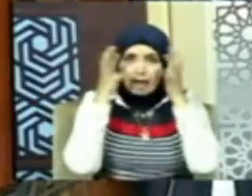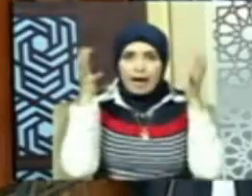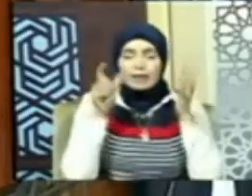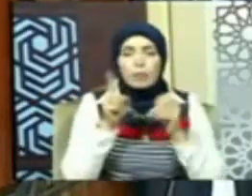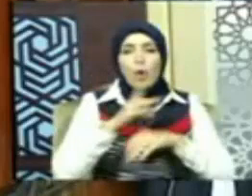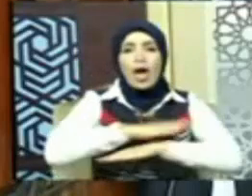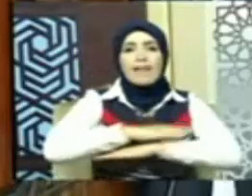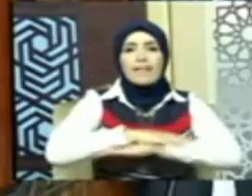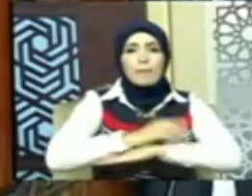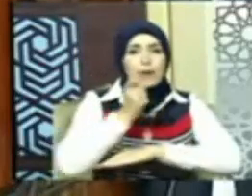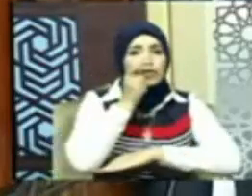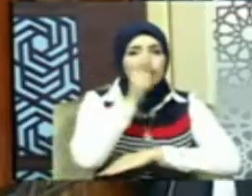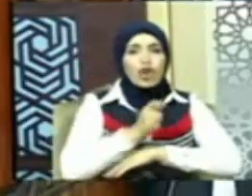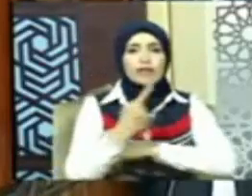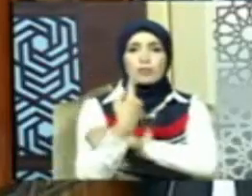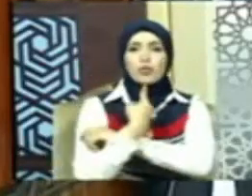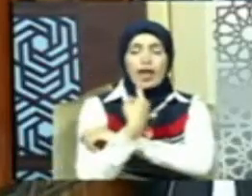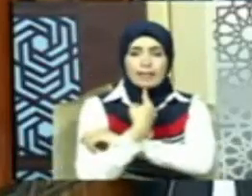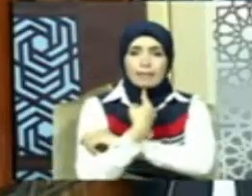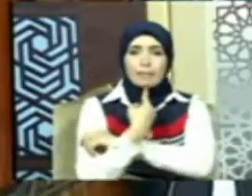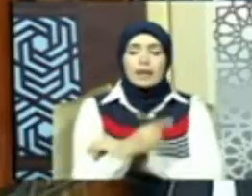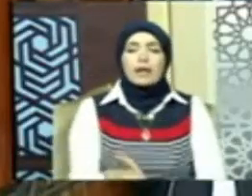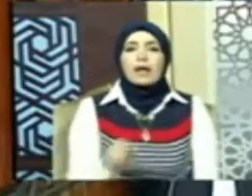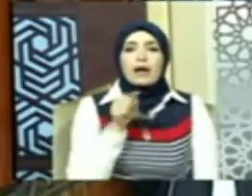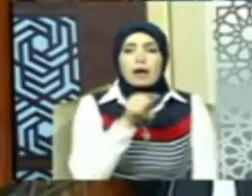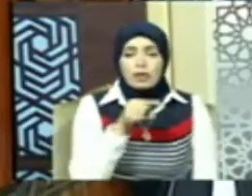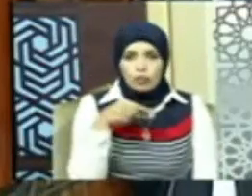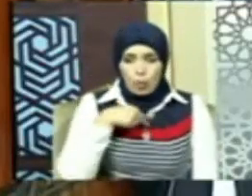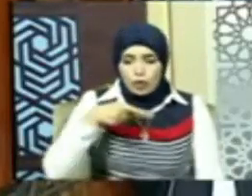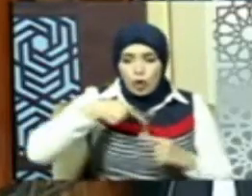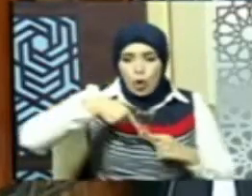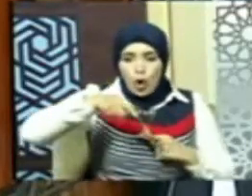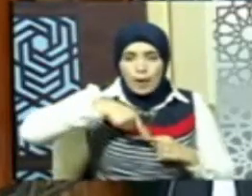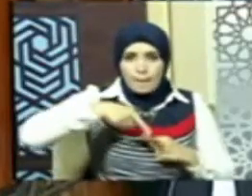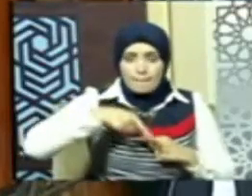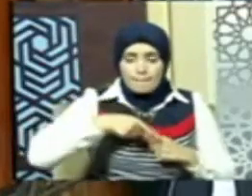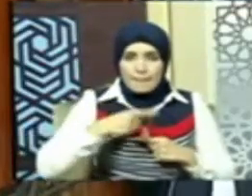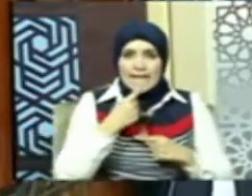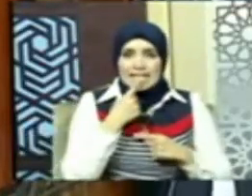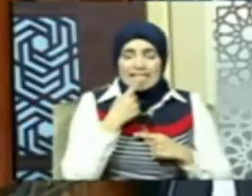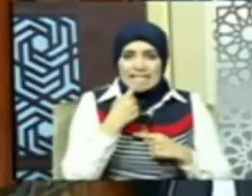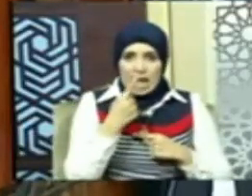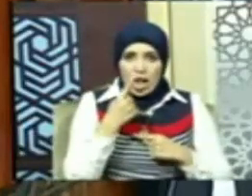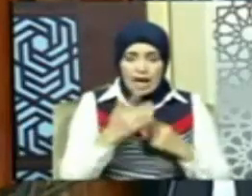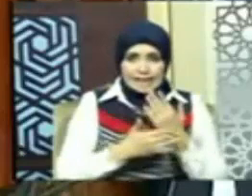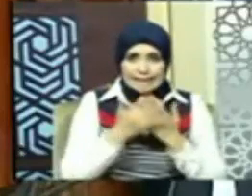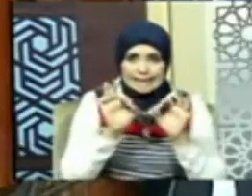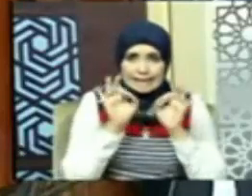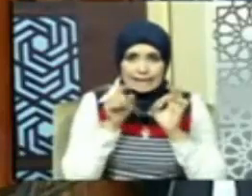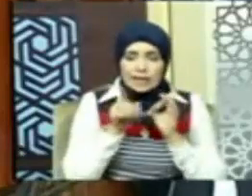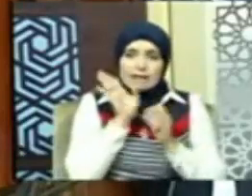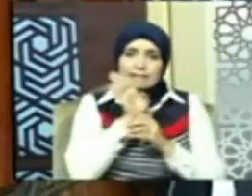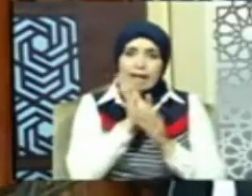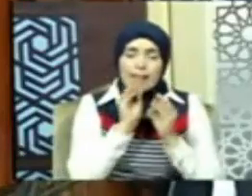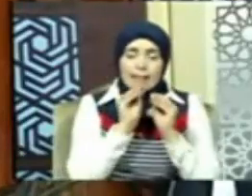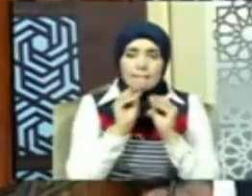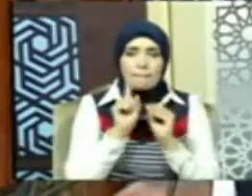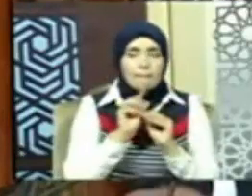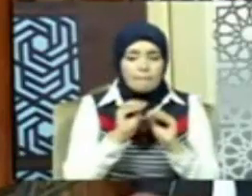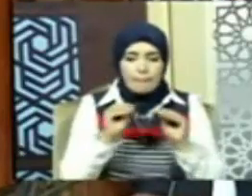إلى أبنائنا. ونحن على مشارف افتتاح العام الدراسي،